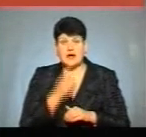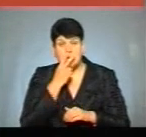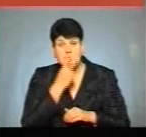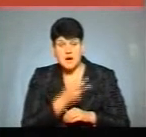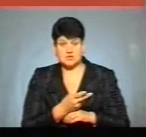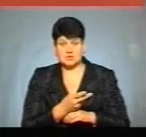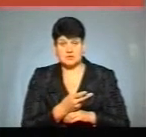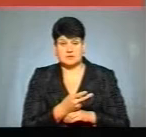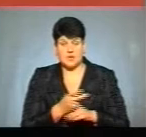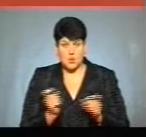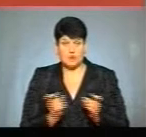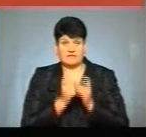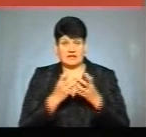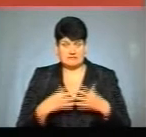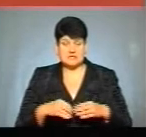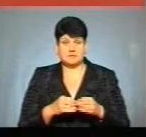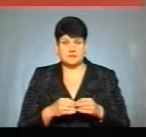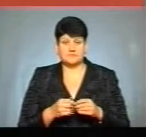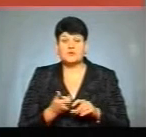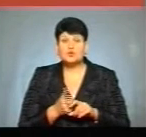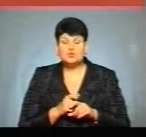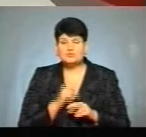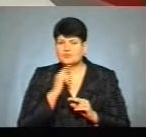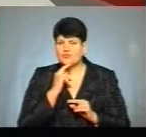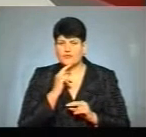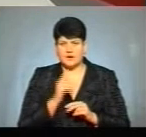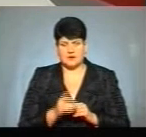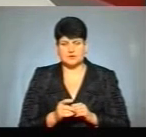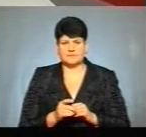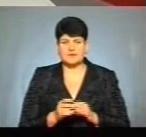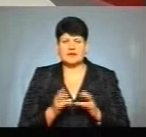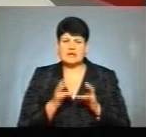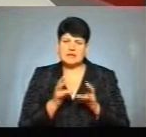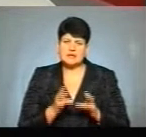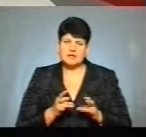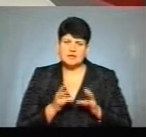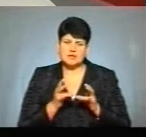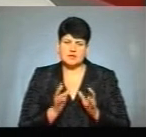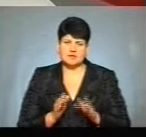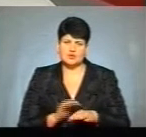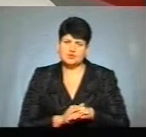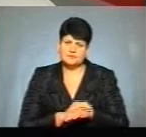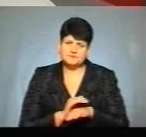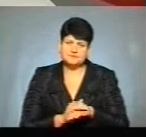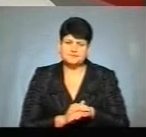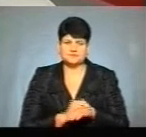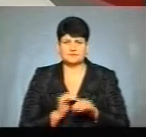бачила конфлікт в сім'ї? Дуже обережно. Дуже ніжно, тендітно,